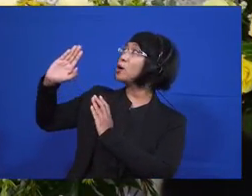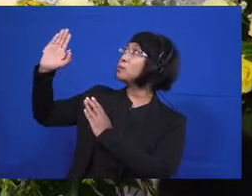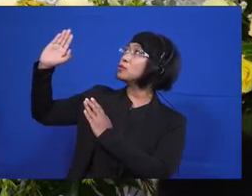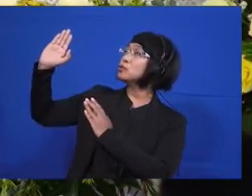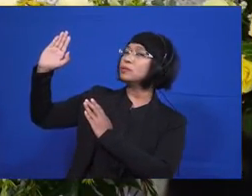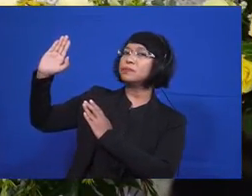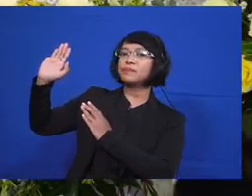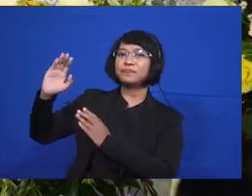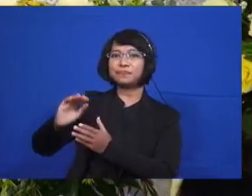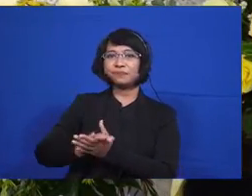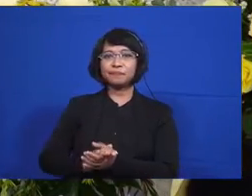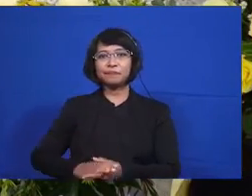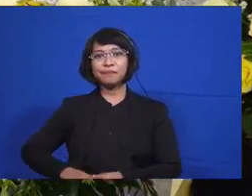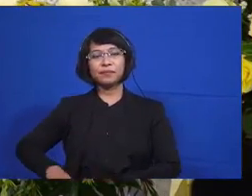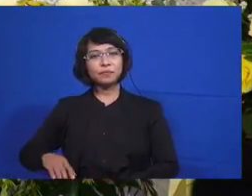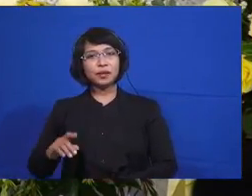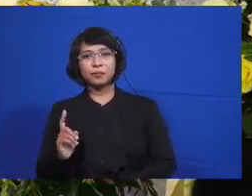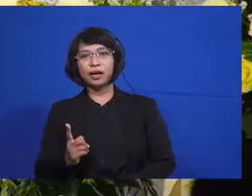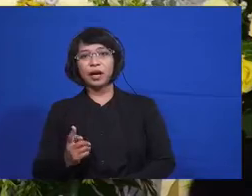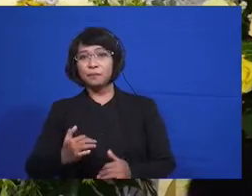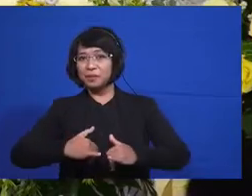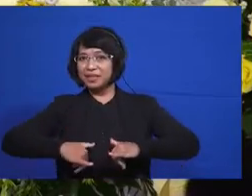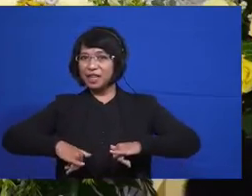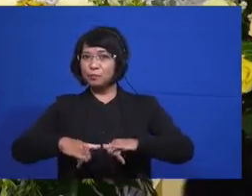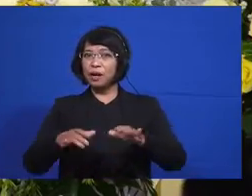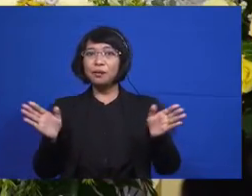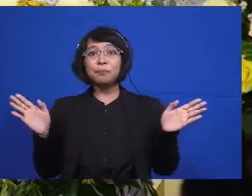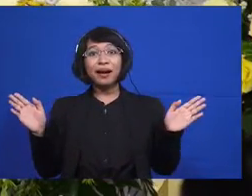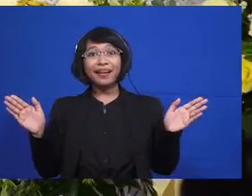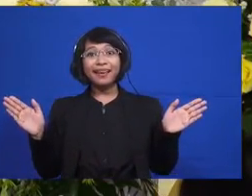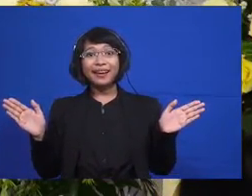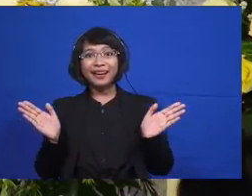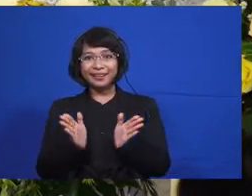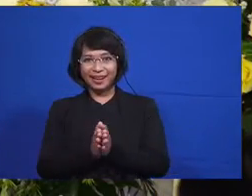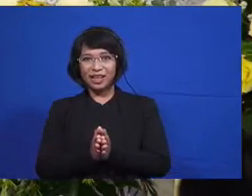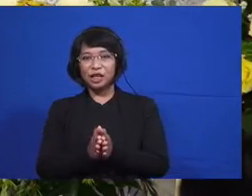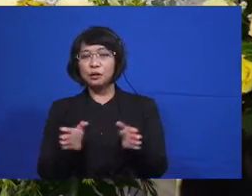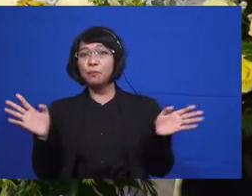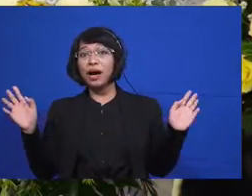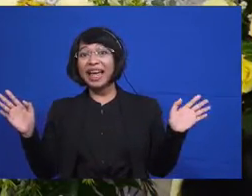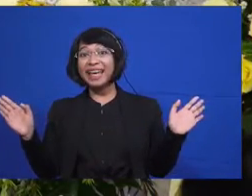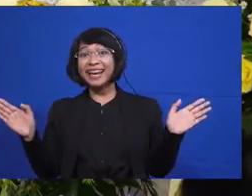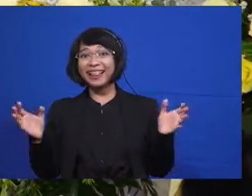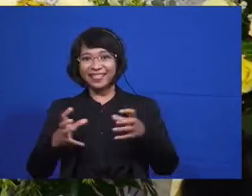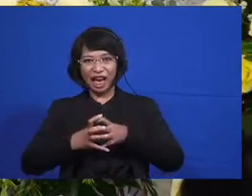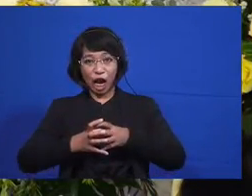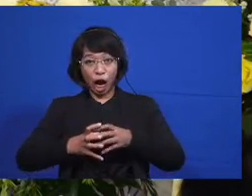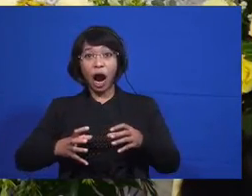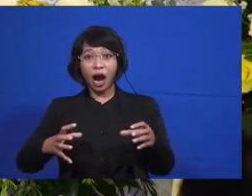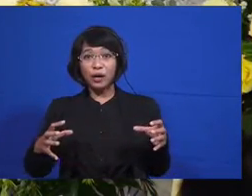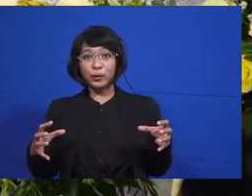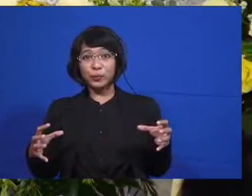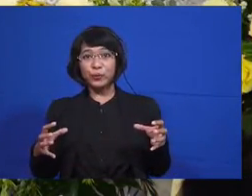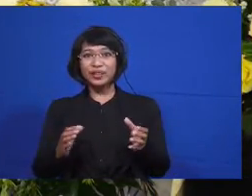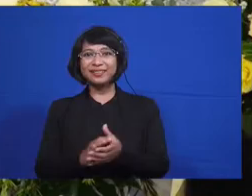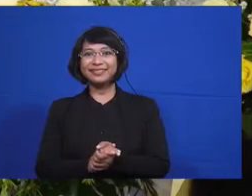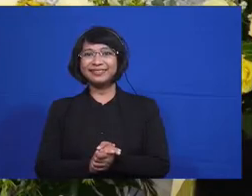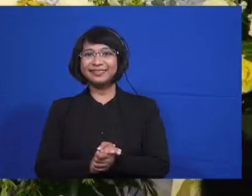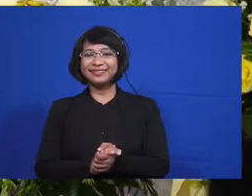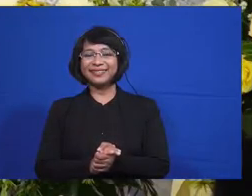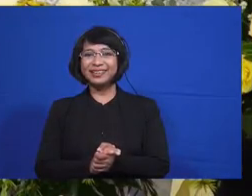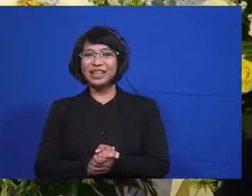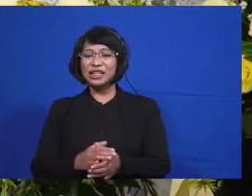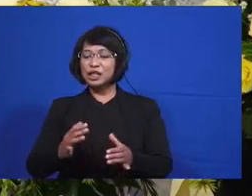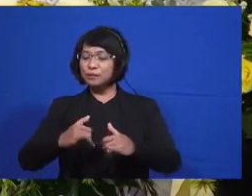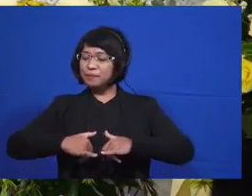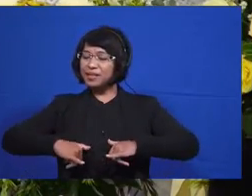Sebab itu, bersama malaikat dan malaikat agung, bersama singgasana